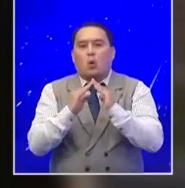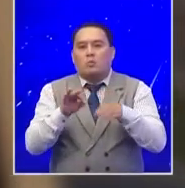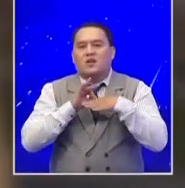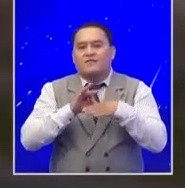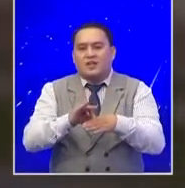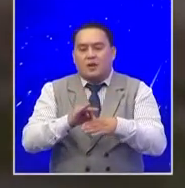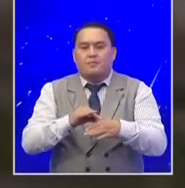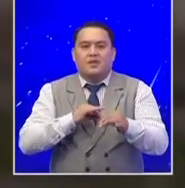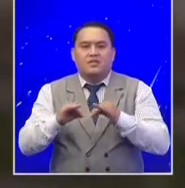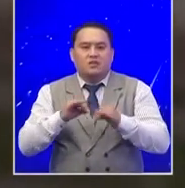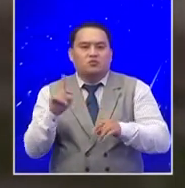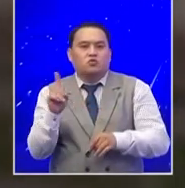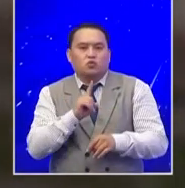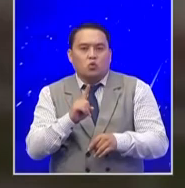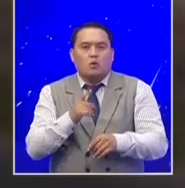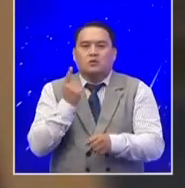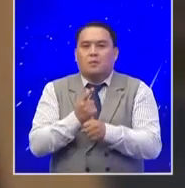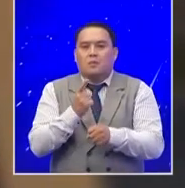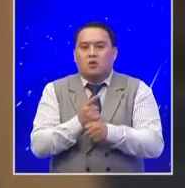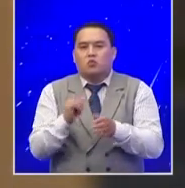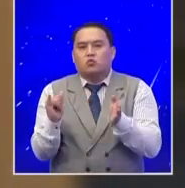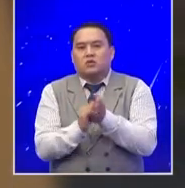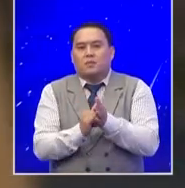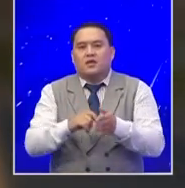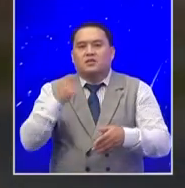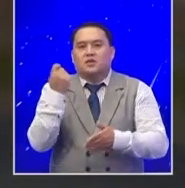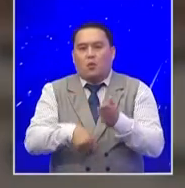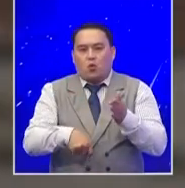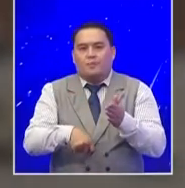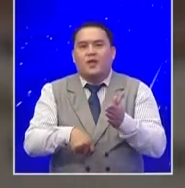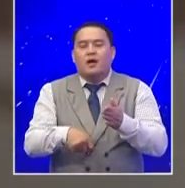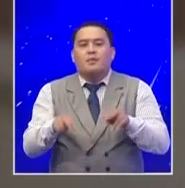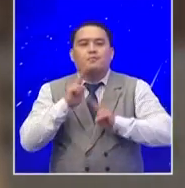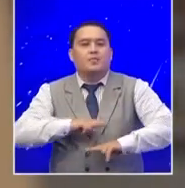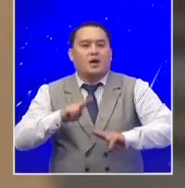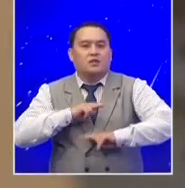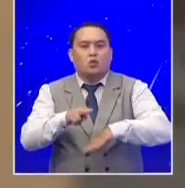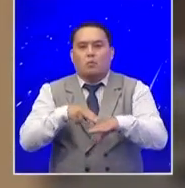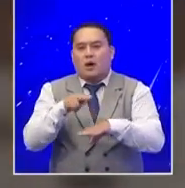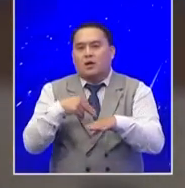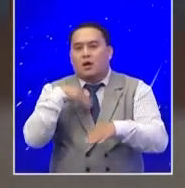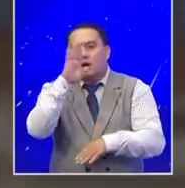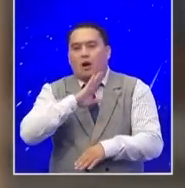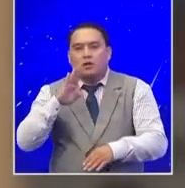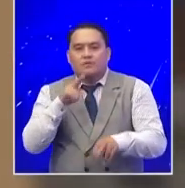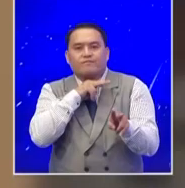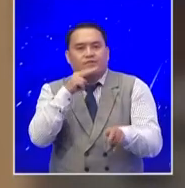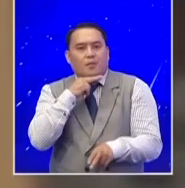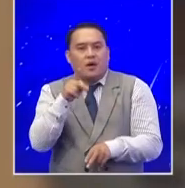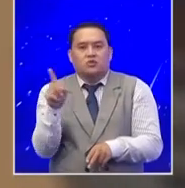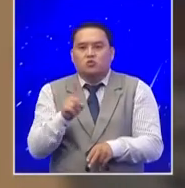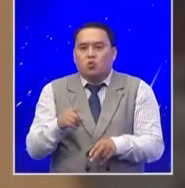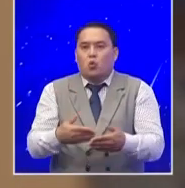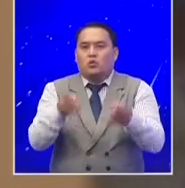проведена профилактическая беседа, а на дверях паркинга установлен замок. Сотрудники полиции призвали родителей проявлять бдительность и